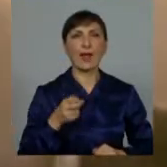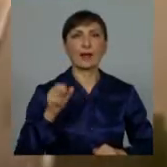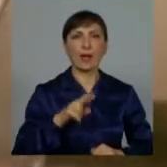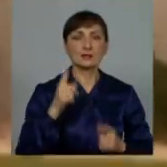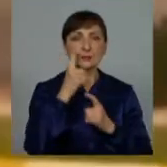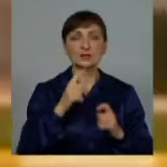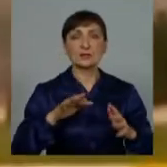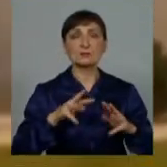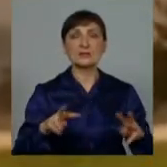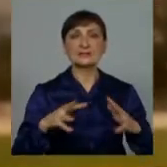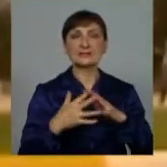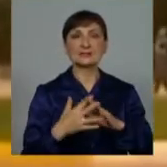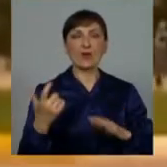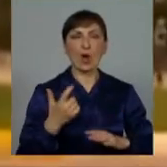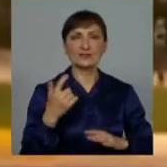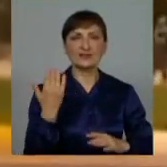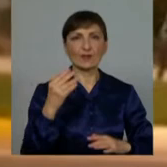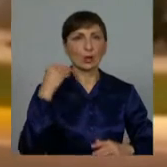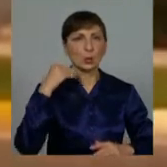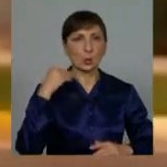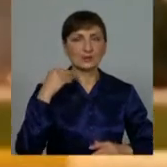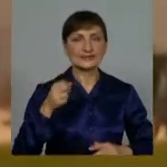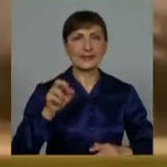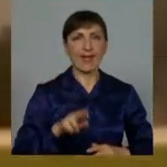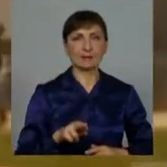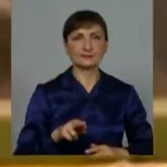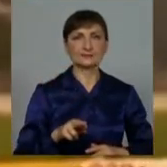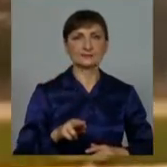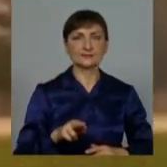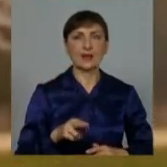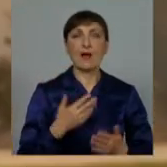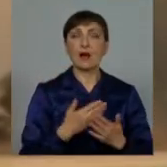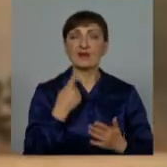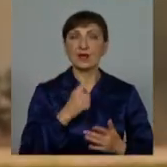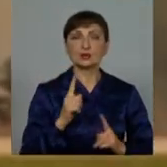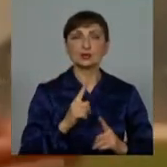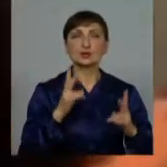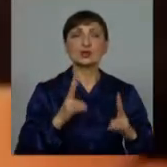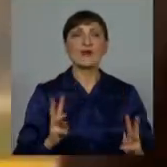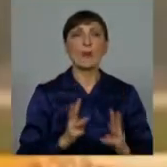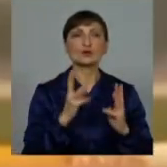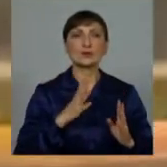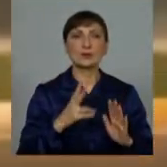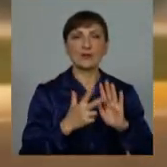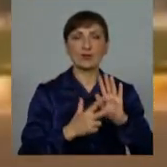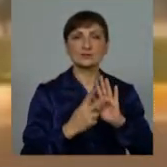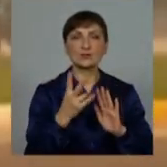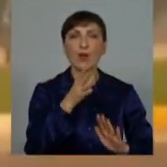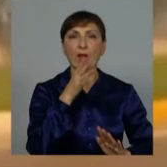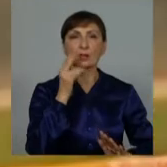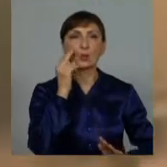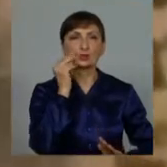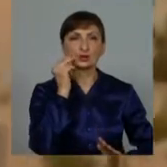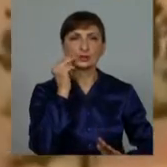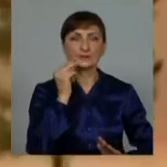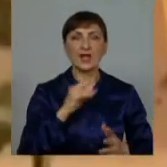министр сельского и лесного хозяйства страны Бекир Бекдемирли. Отмечается, что жертвой пожара стал 82-летний